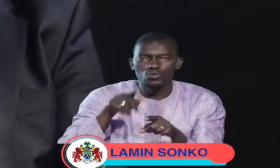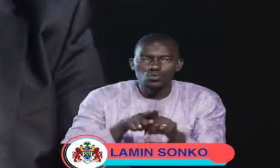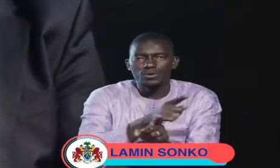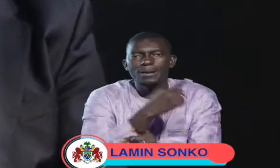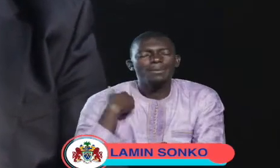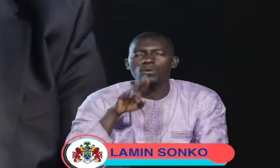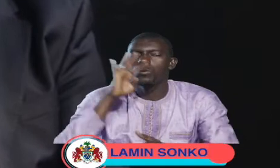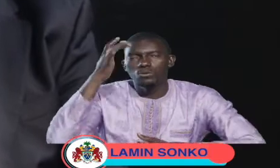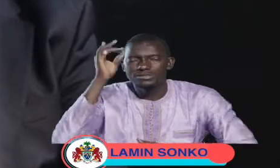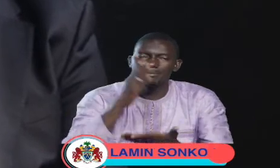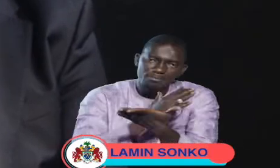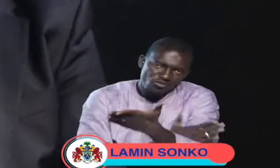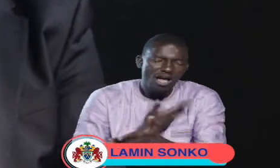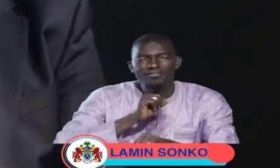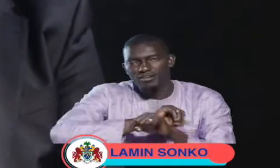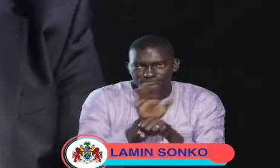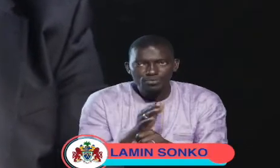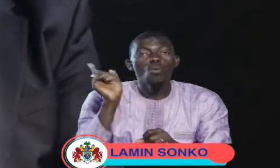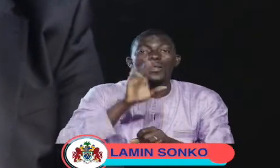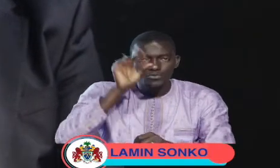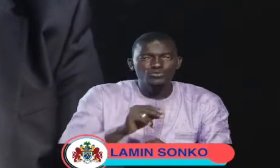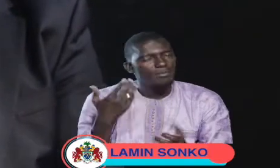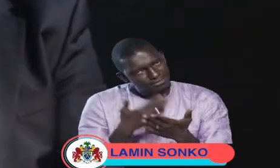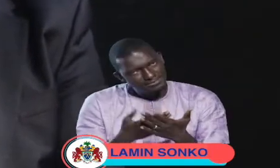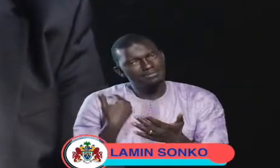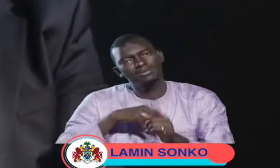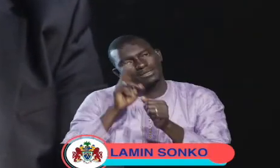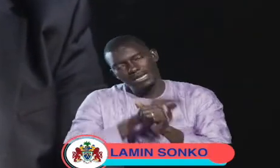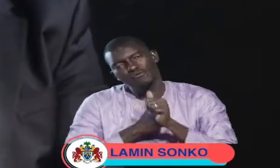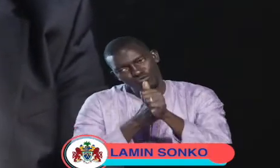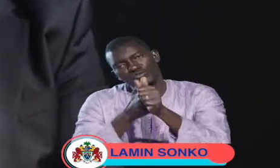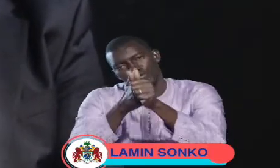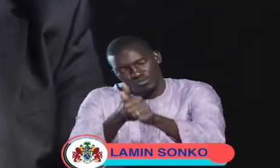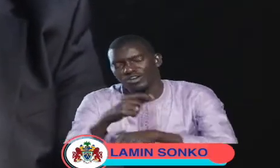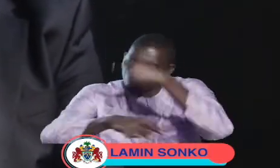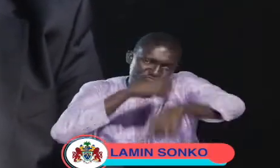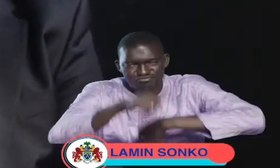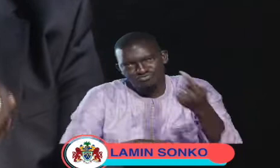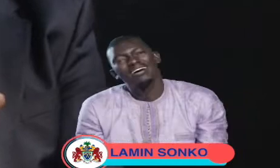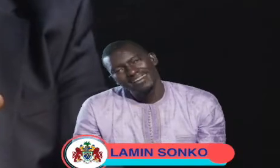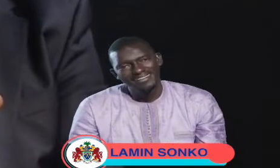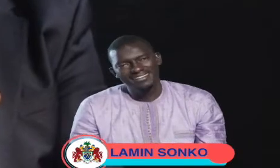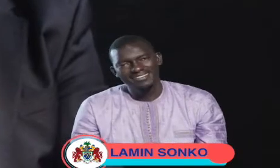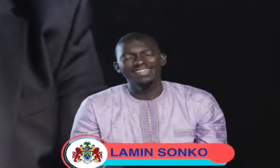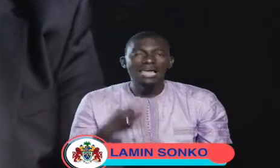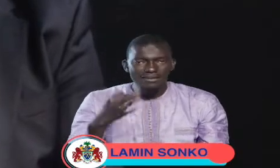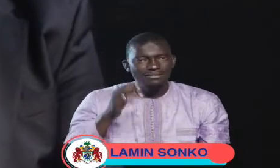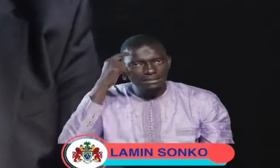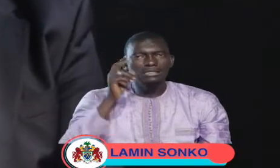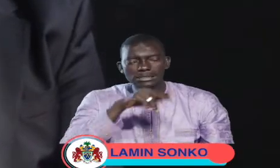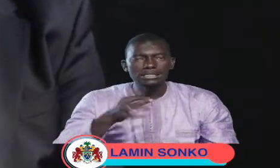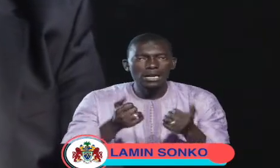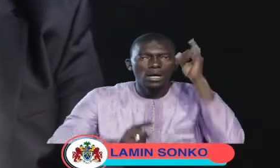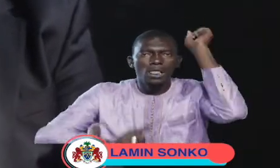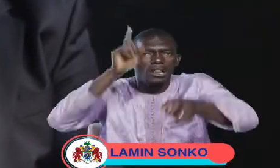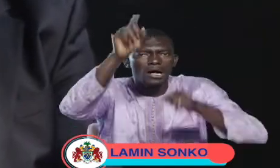loolu ñu def lo xamne sa dafa gëna oppa way nak dafa nekkal lo xamne suñu na daw o dina nekk di lañ jogoñ joxoñ dafa nekkal lo xamne ñom seen